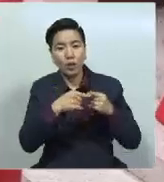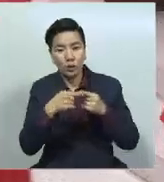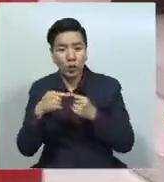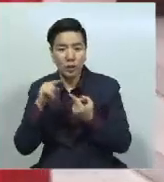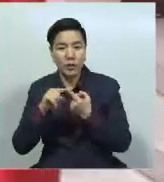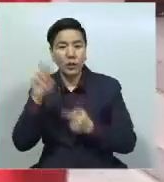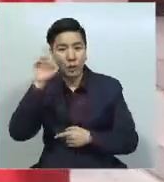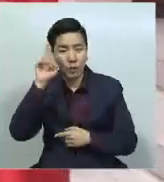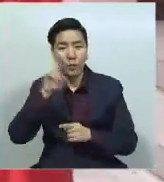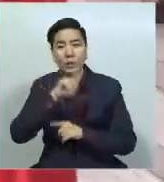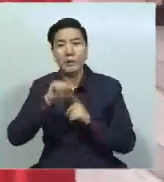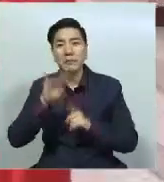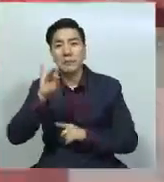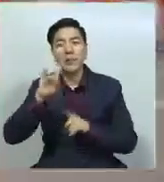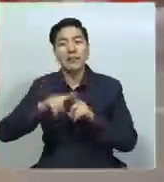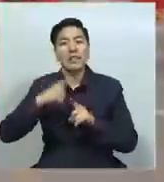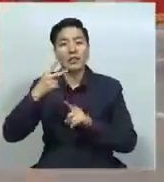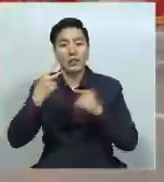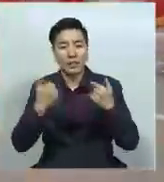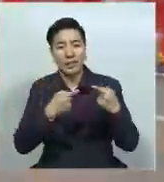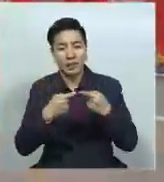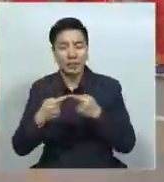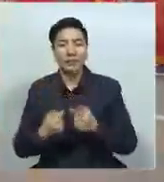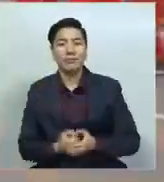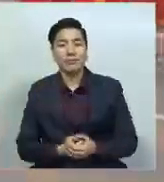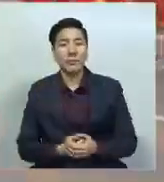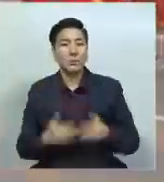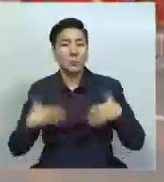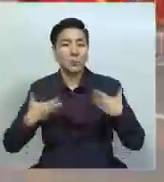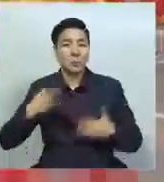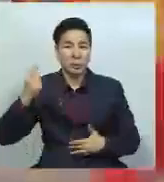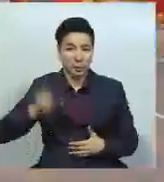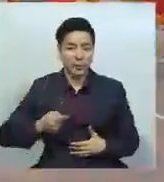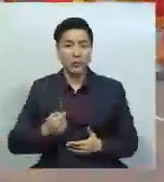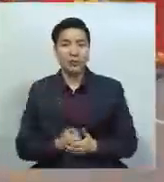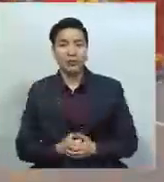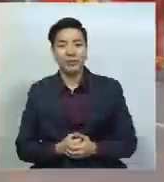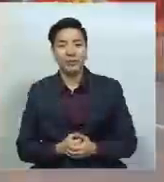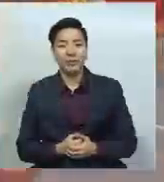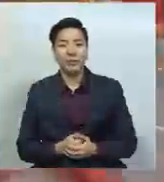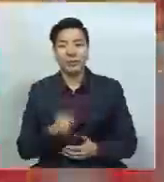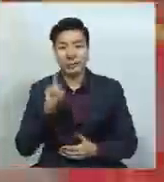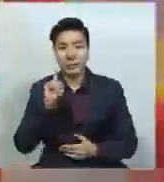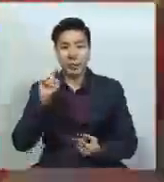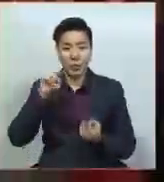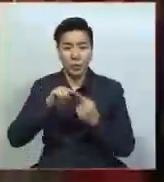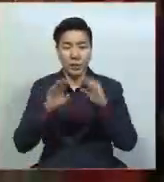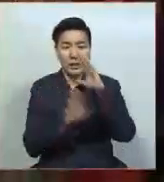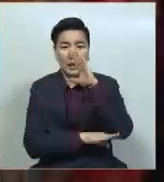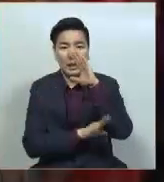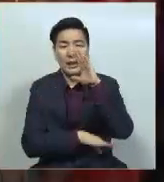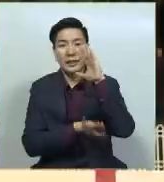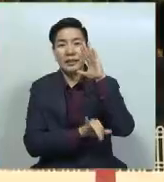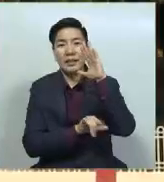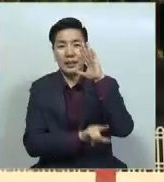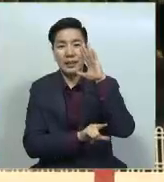ห่กลางวันในวันที่8กุมภาพันธ์ต่อไปบรรยากาศคึกคักจริงๆนะคะอีกหนึ่งจุดลงใต้ไปที่จังหวัด